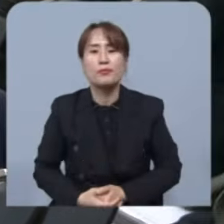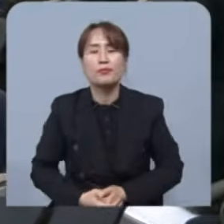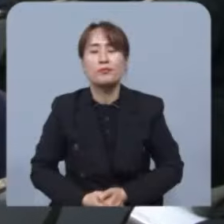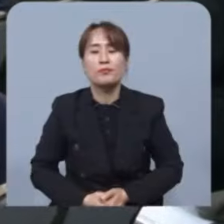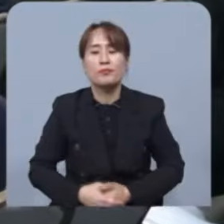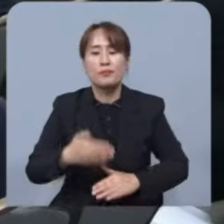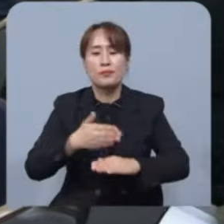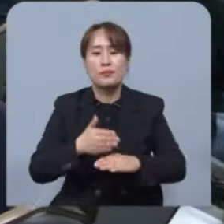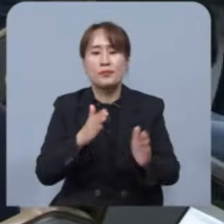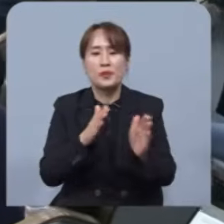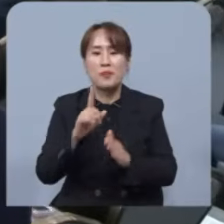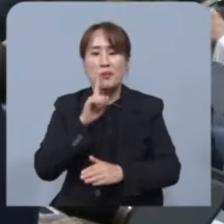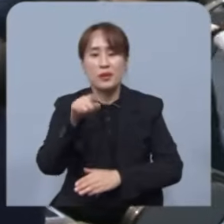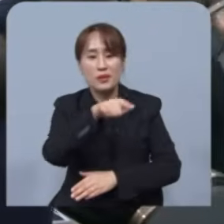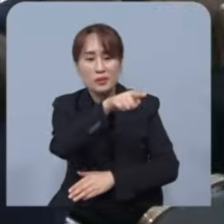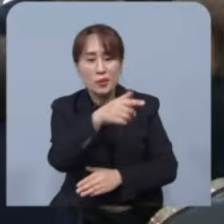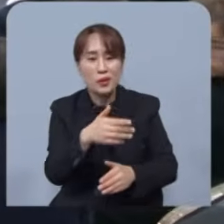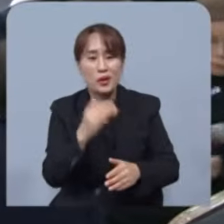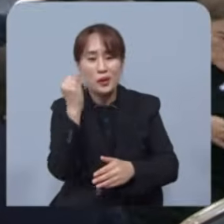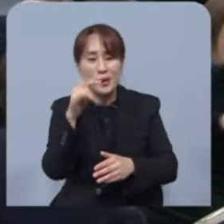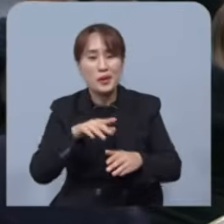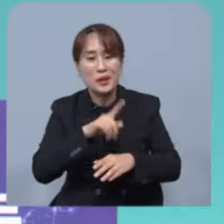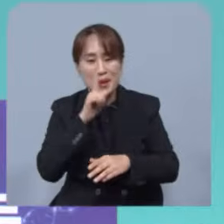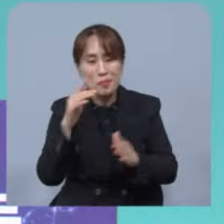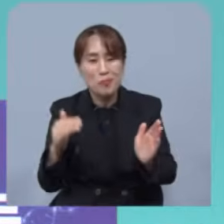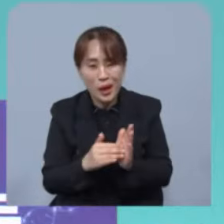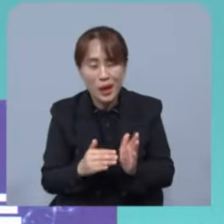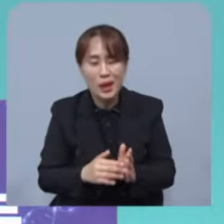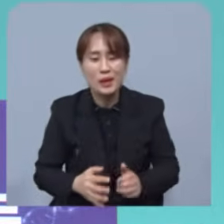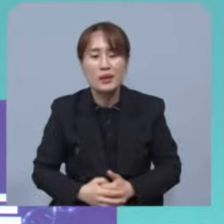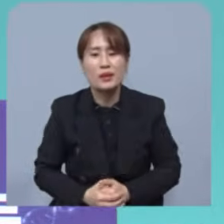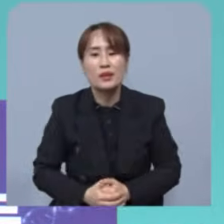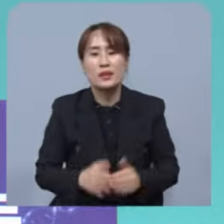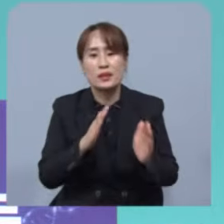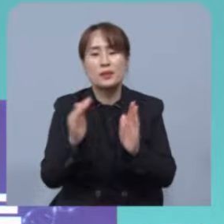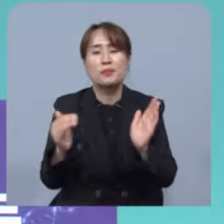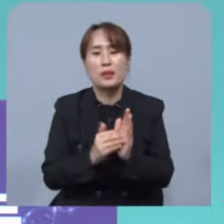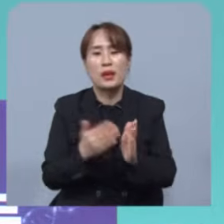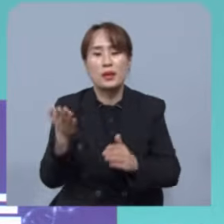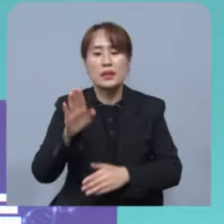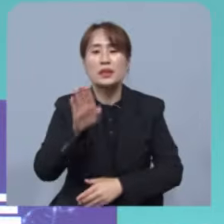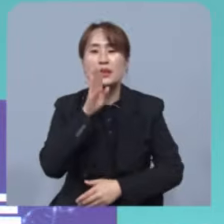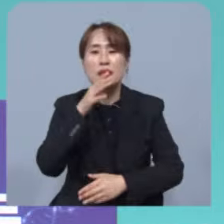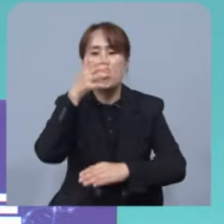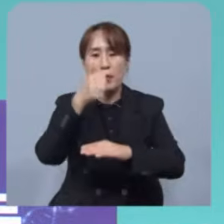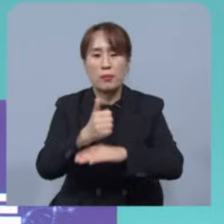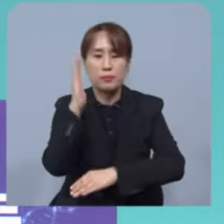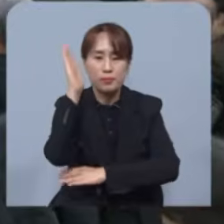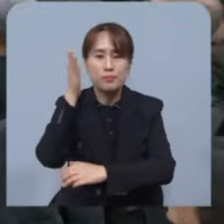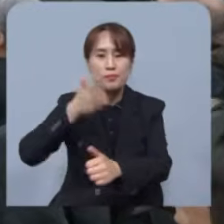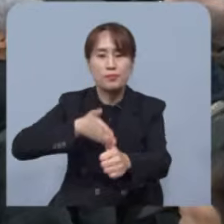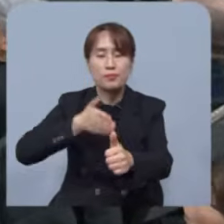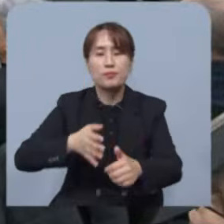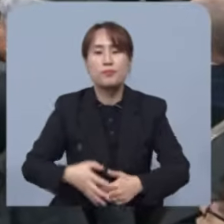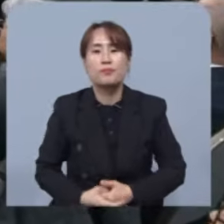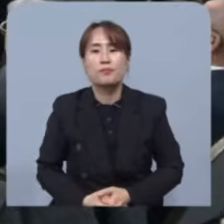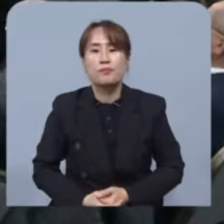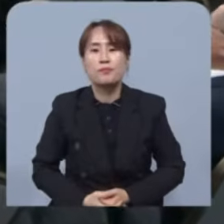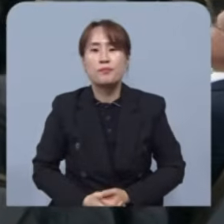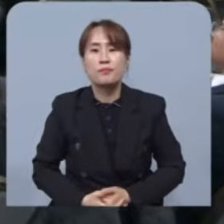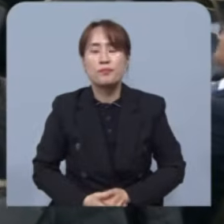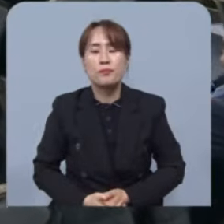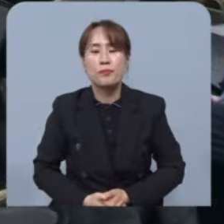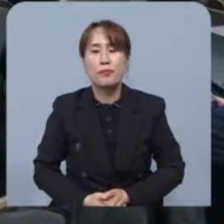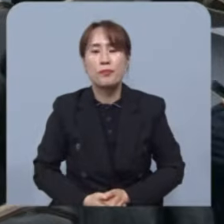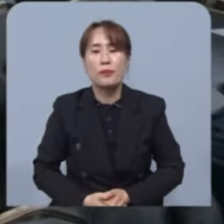네, 감사합니다. 정리 말씀을 저분이 다 해주셨네요. 네. 정리를 해주셨지만 진짜 마무리 말씀 부탁드리겠습니다.